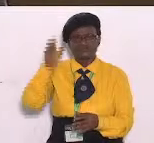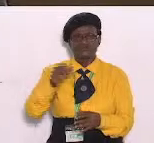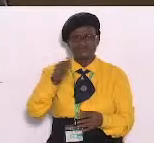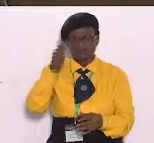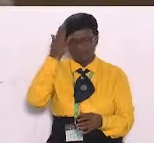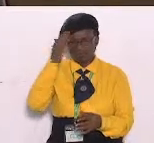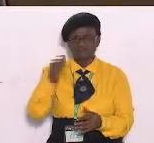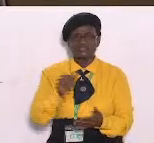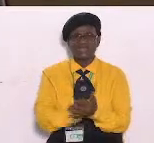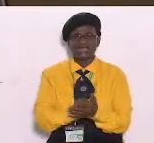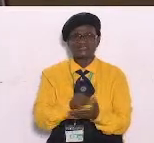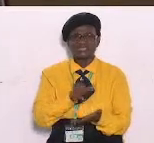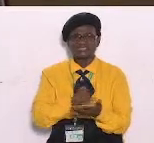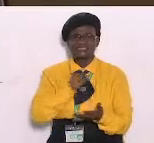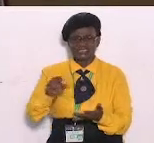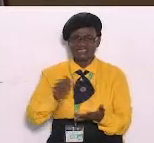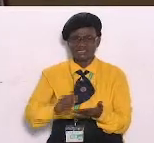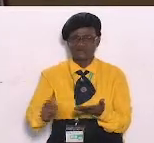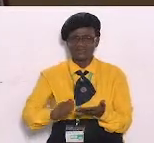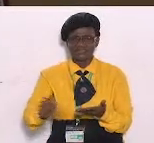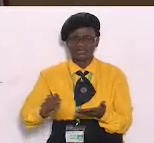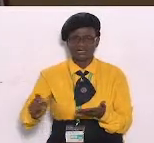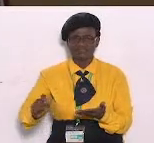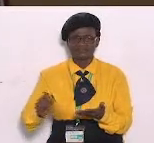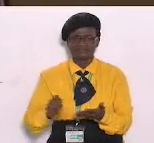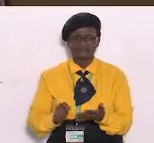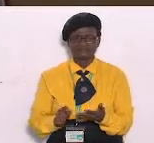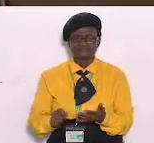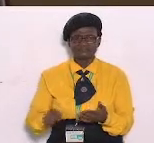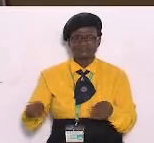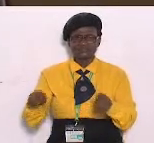pasit qu'il est écrit